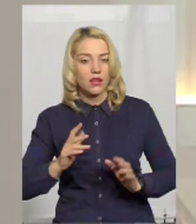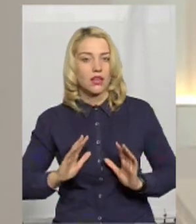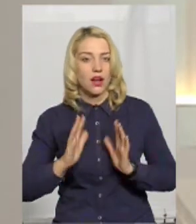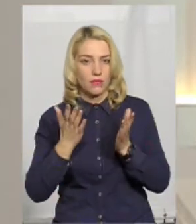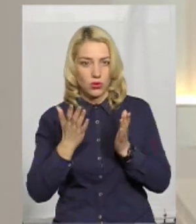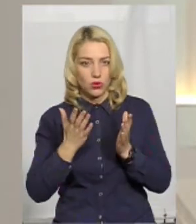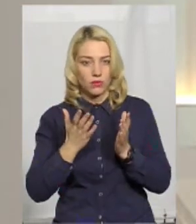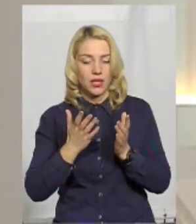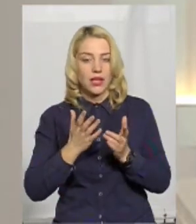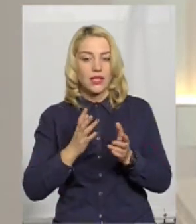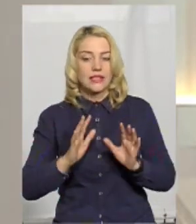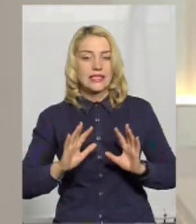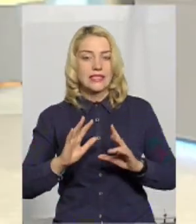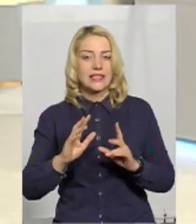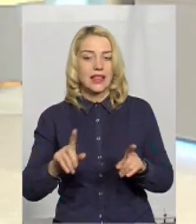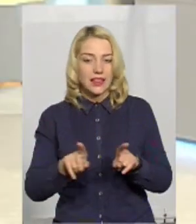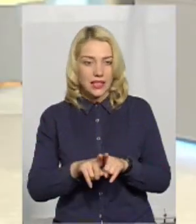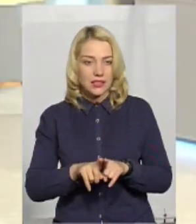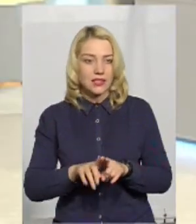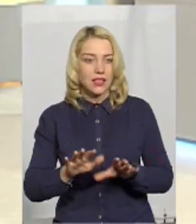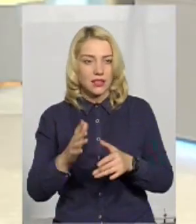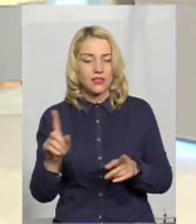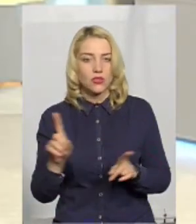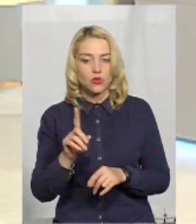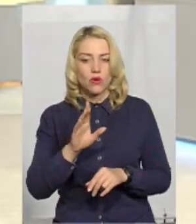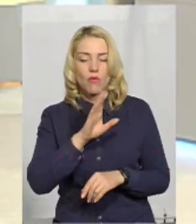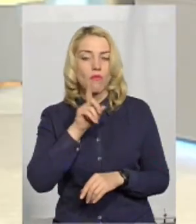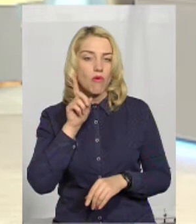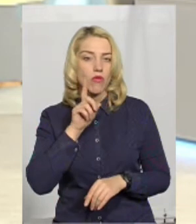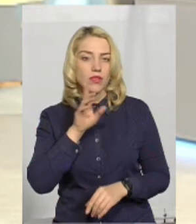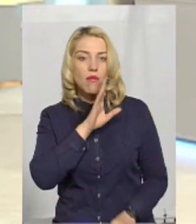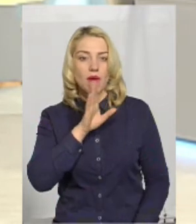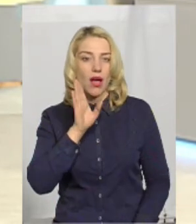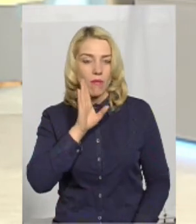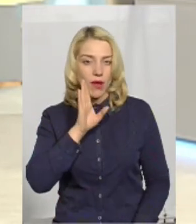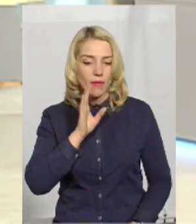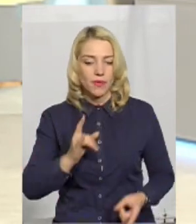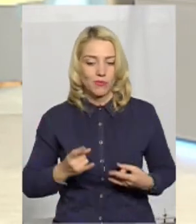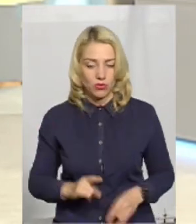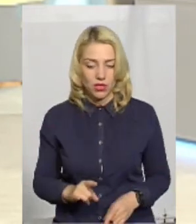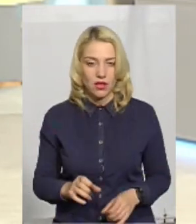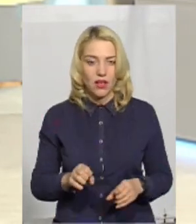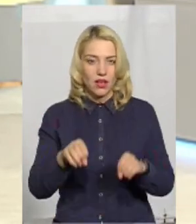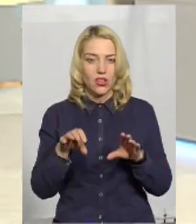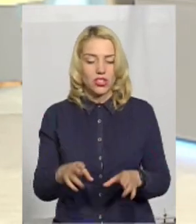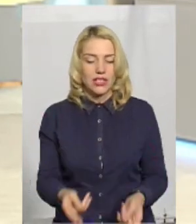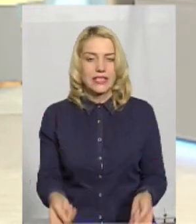раптом стається таке, що породілля, молода мама, вирішує залишити дитину